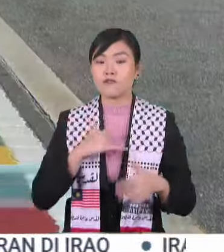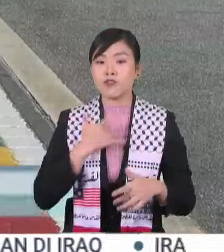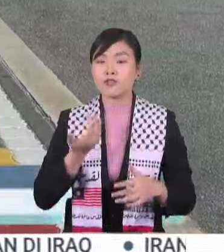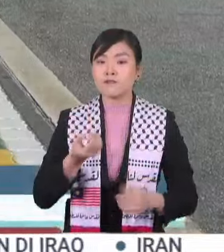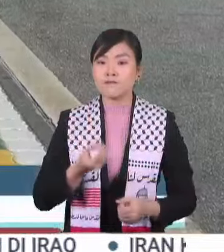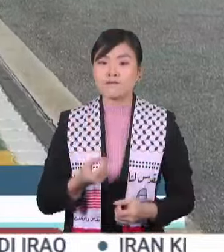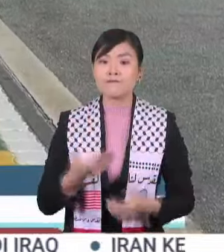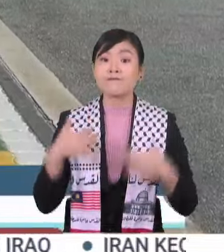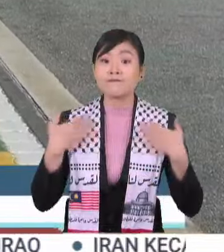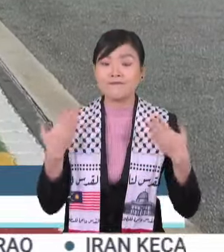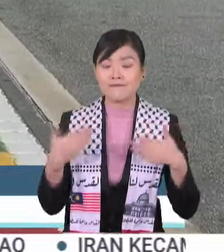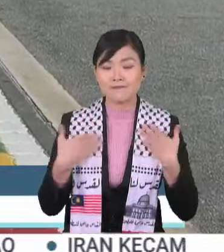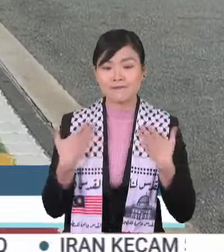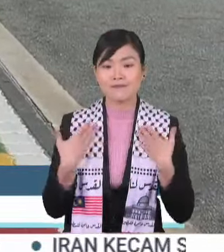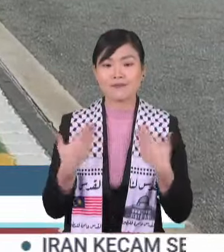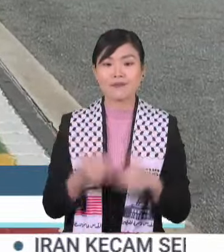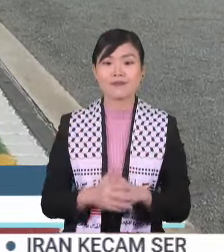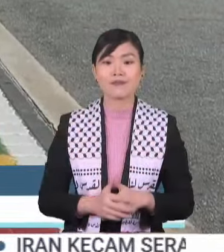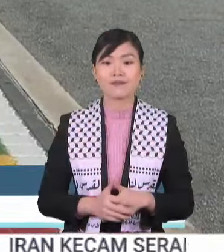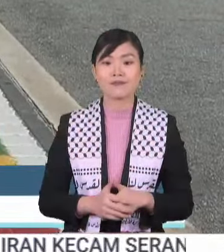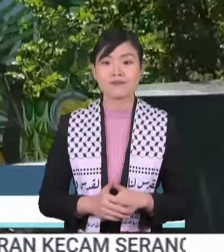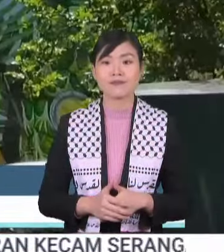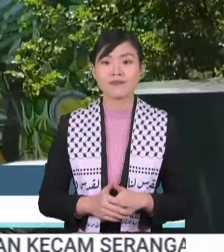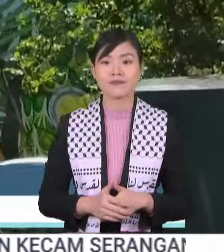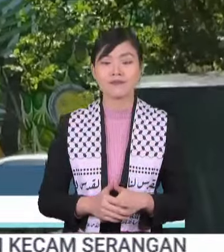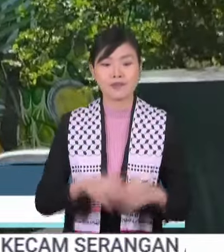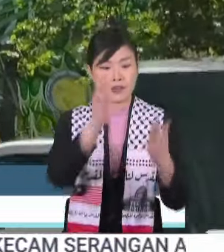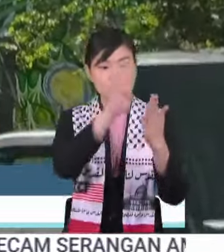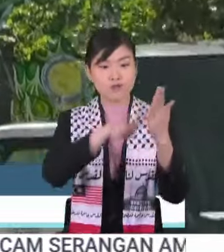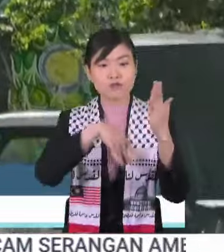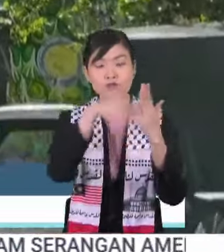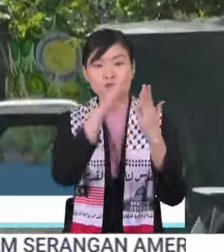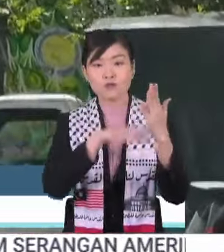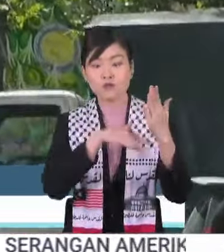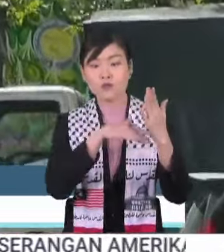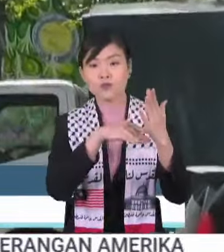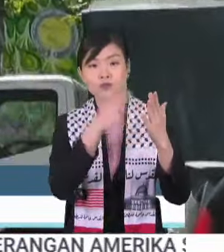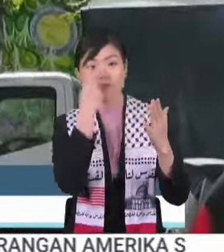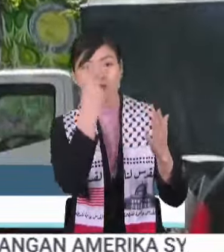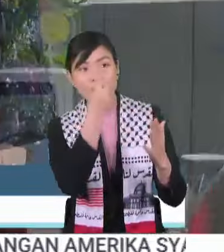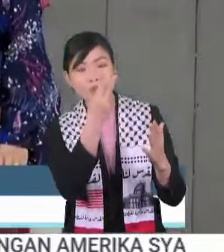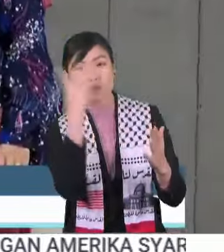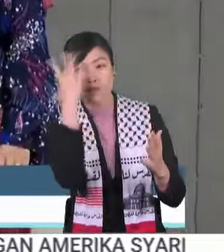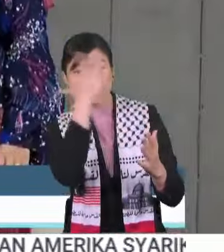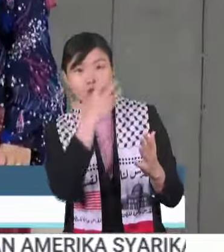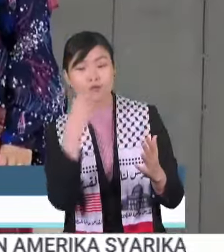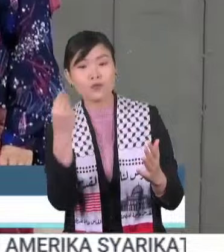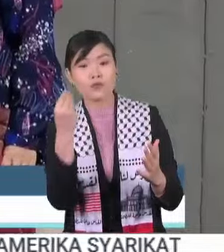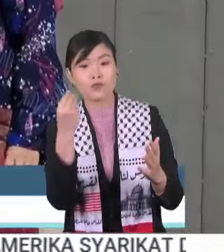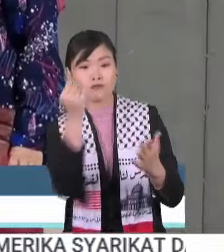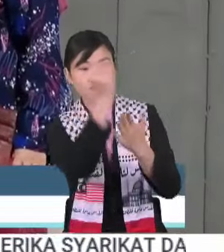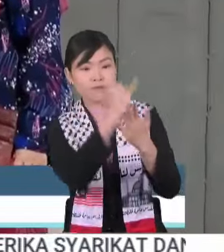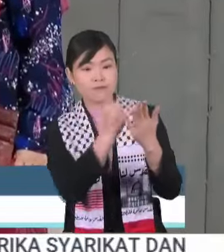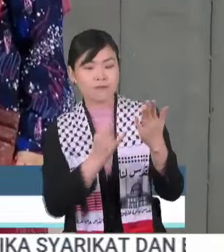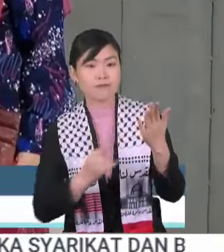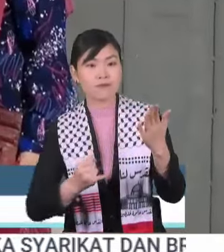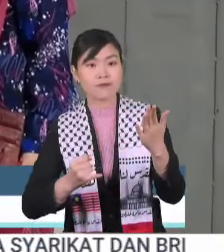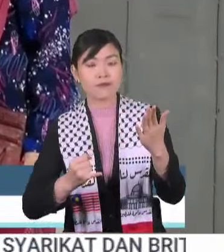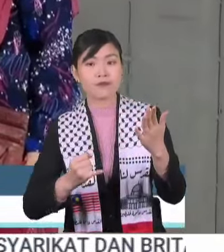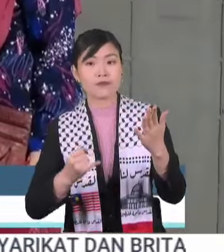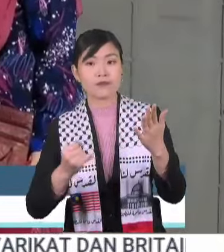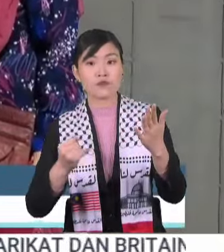ini di di mana adanya mor-m seperti yang tertulis kita tengok lukisan-lukisan seni untuk menaikkan